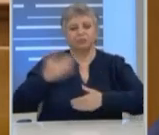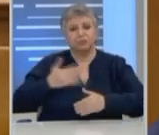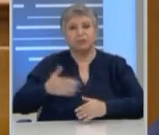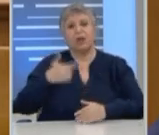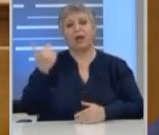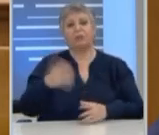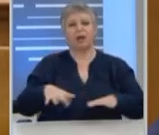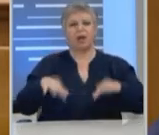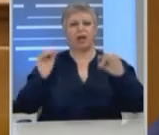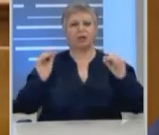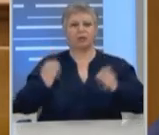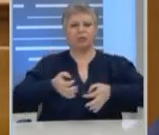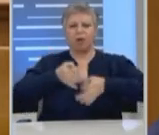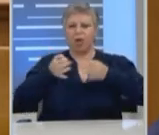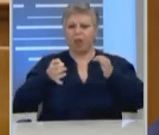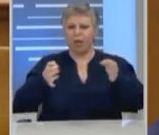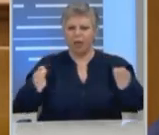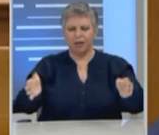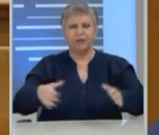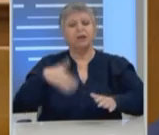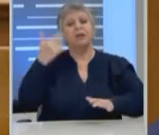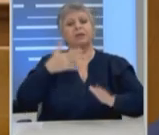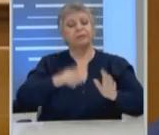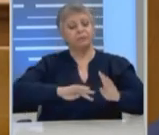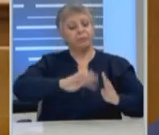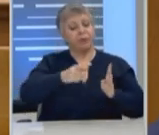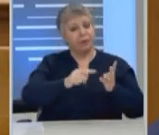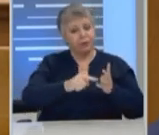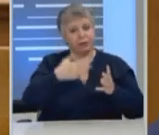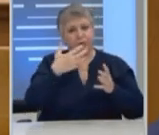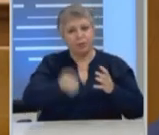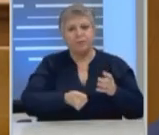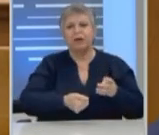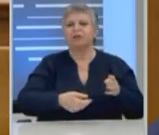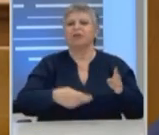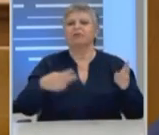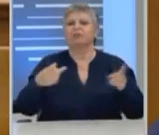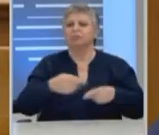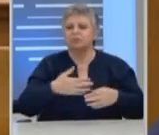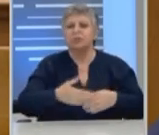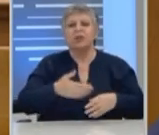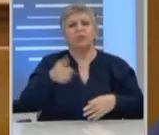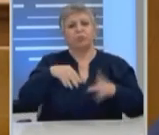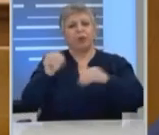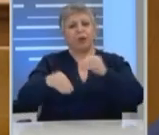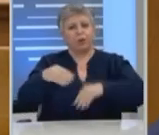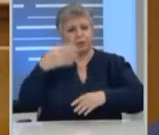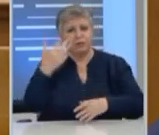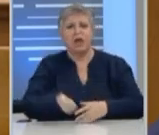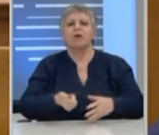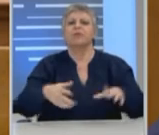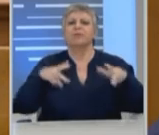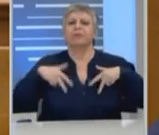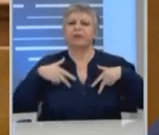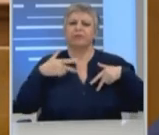μνημόνιο, δεν υπάρχουν αντίμετρα, όπως έλεγαν και προηγούμενα. Έρχεται ο κόφτης, αύριο οι εκλογές, πέφτει η κυβέρνηση.